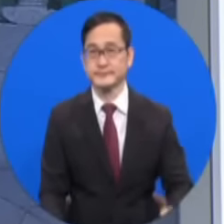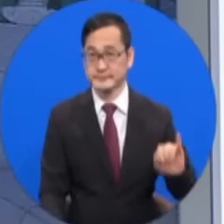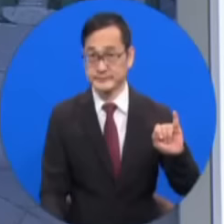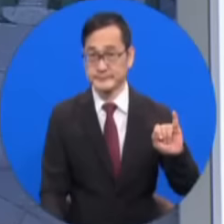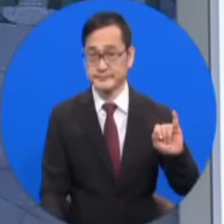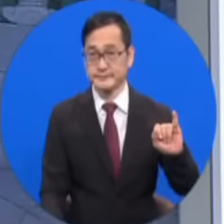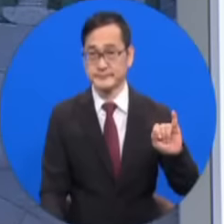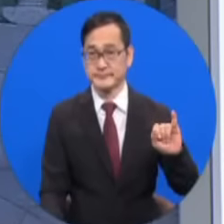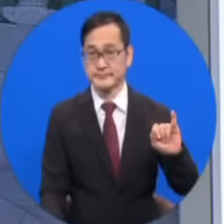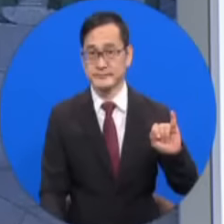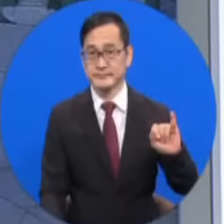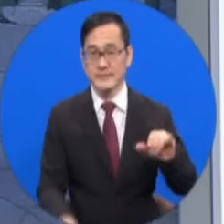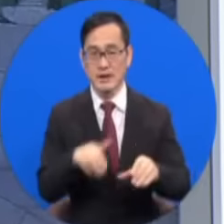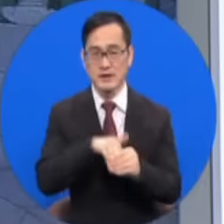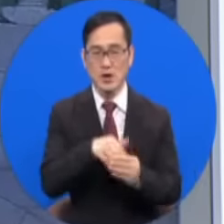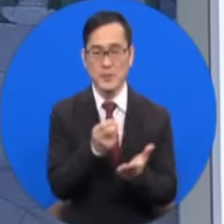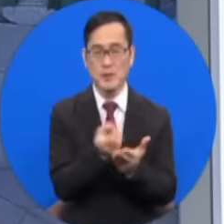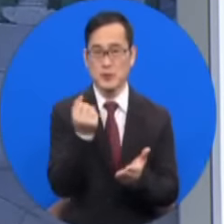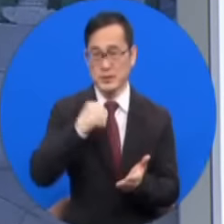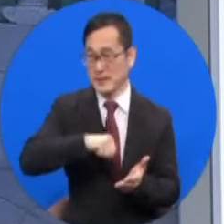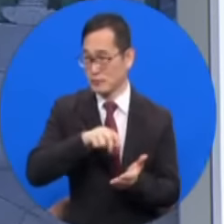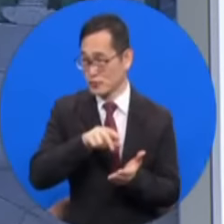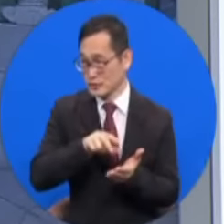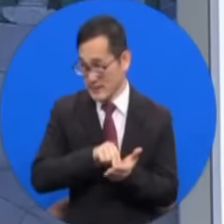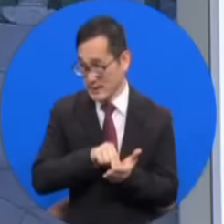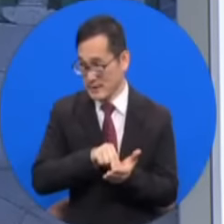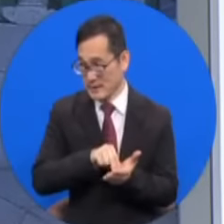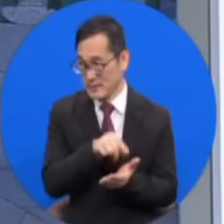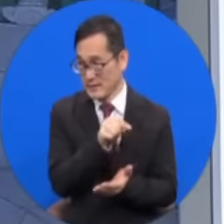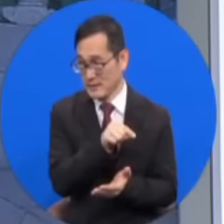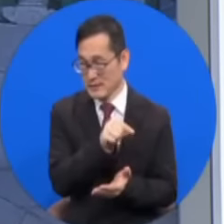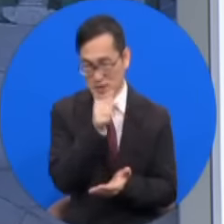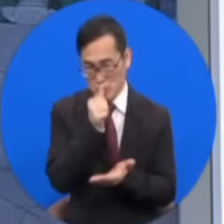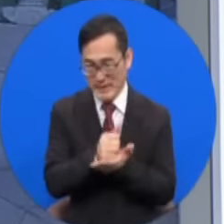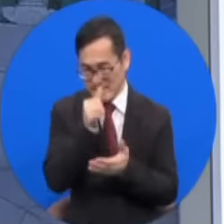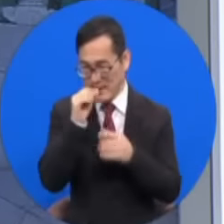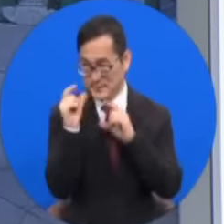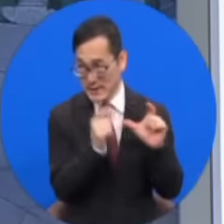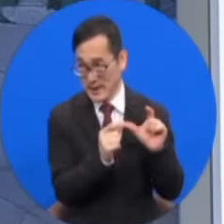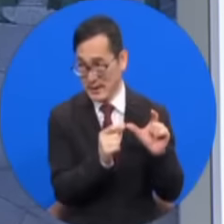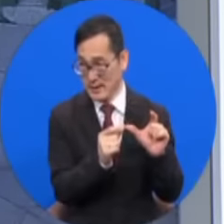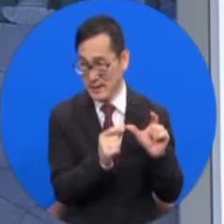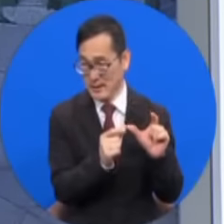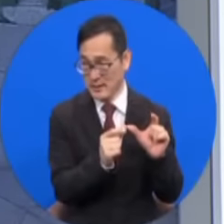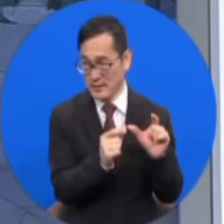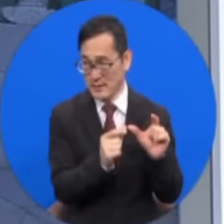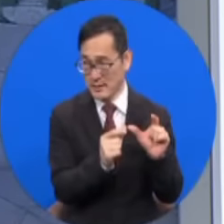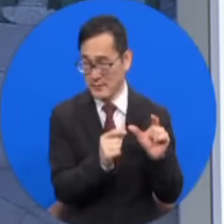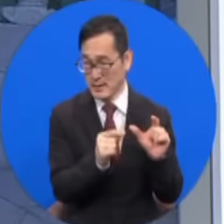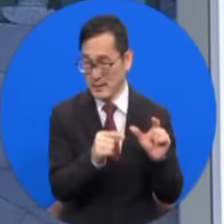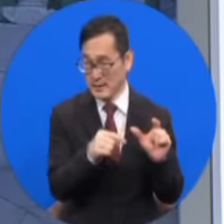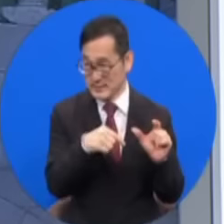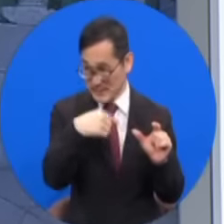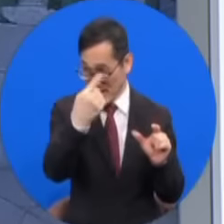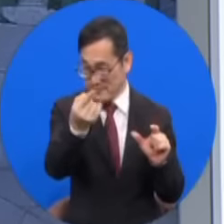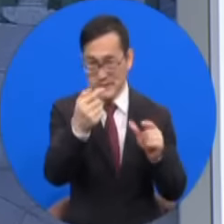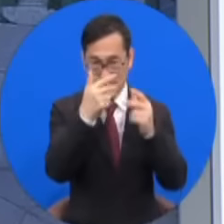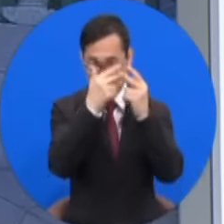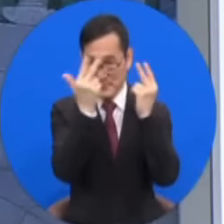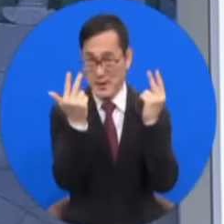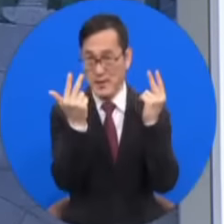씨가 만약에 공지 선고부 위반에서 말씀하신 대로 유죄가 선고된다면 향후에는이 대표의